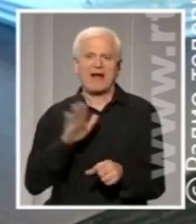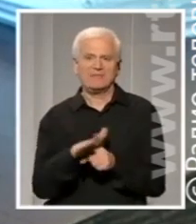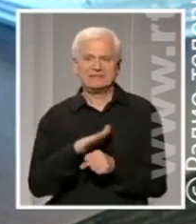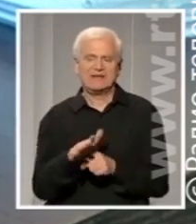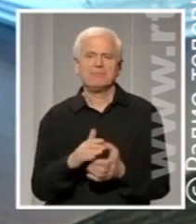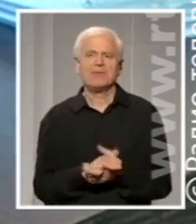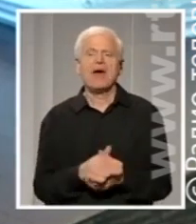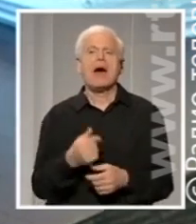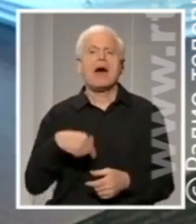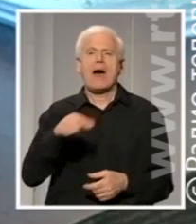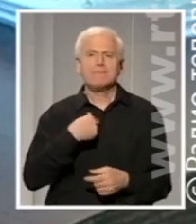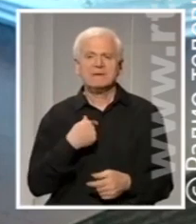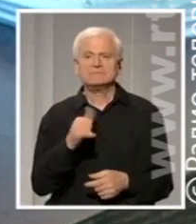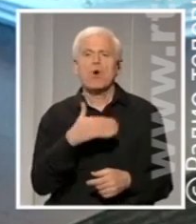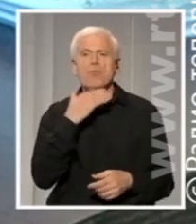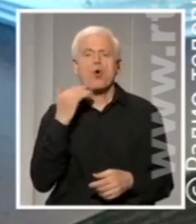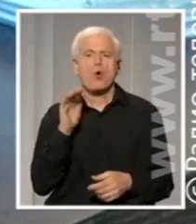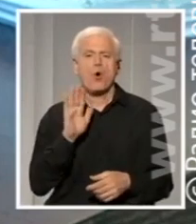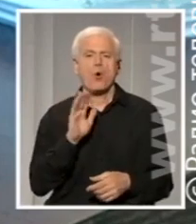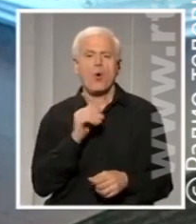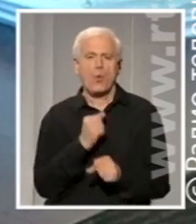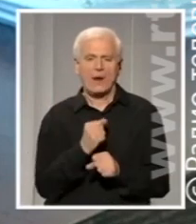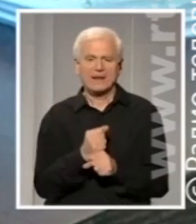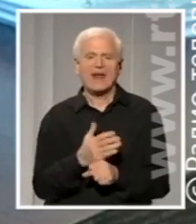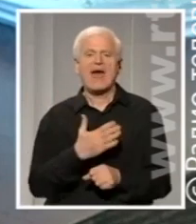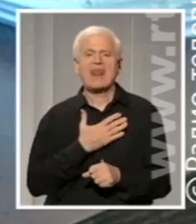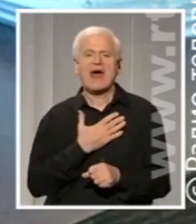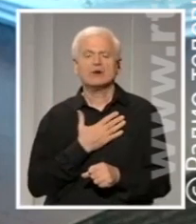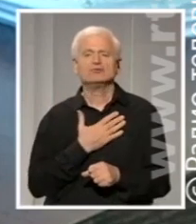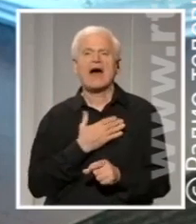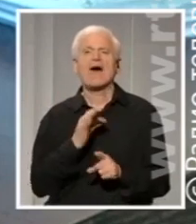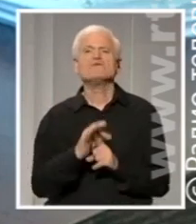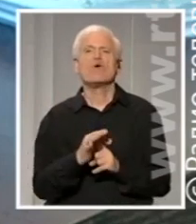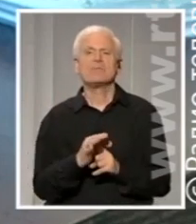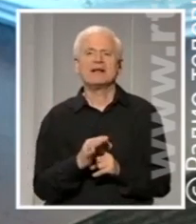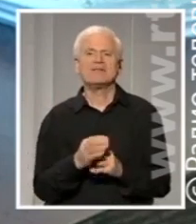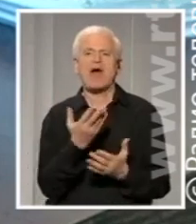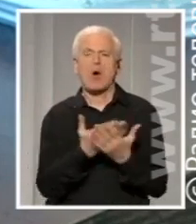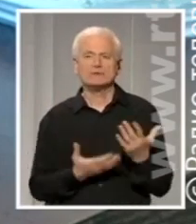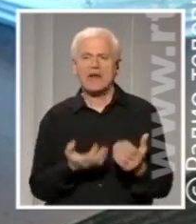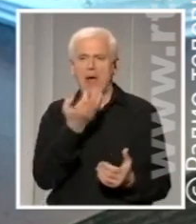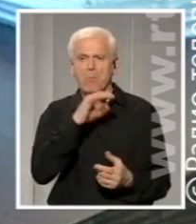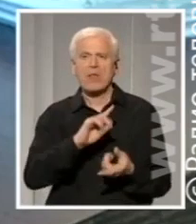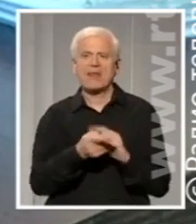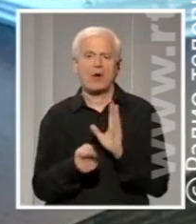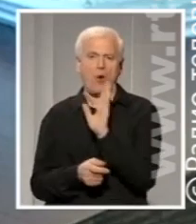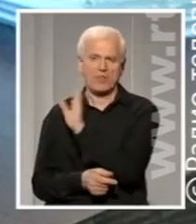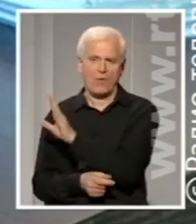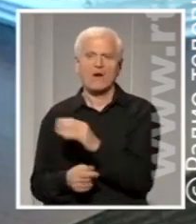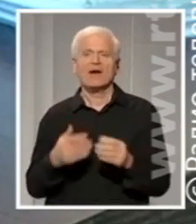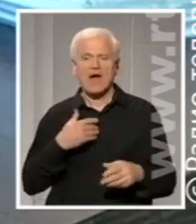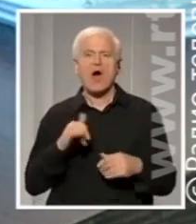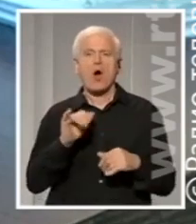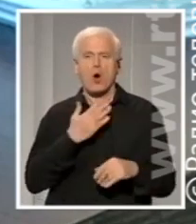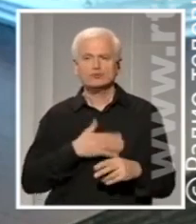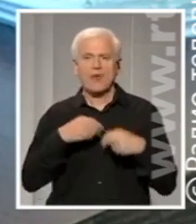da smo mi mnogo toga uradili. Naša formativna ocena je mnogo bolja nego njihova, a sad ću vam objasniti